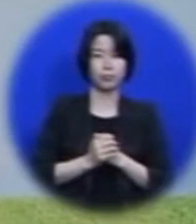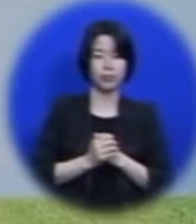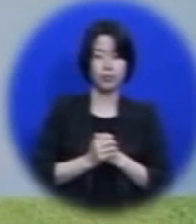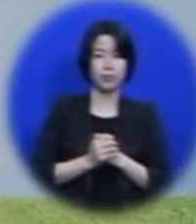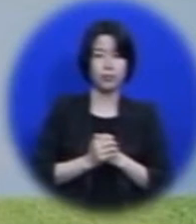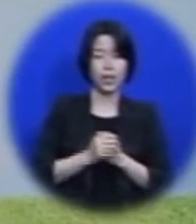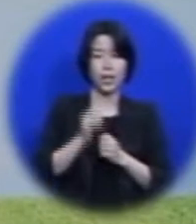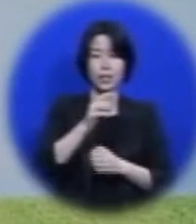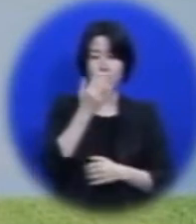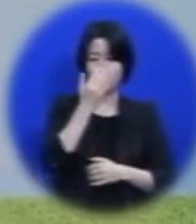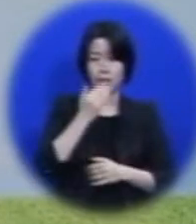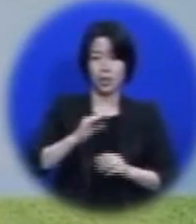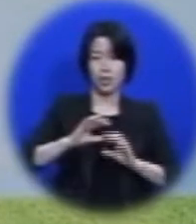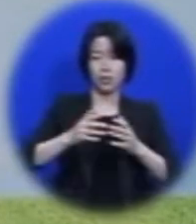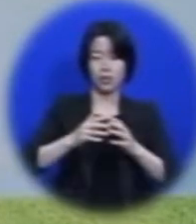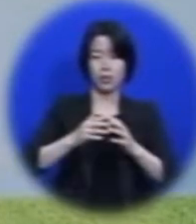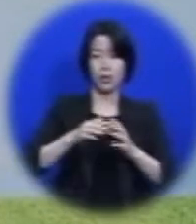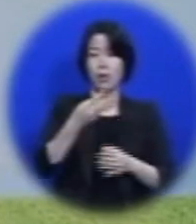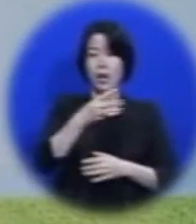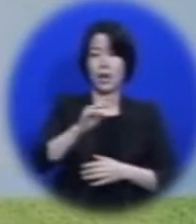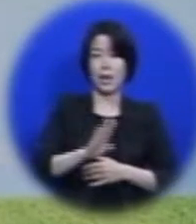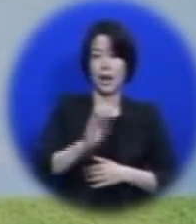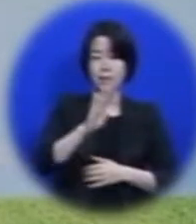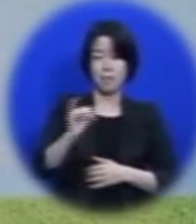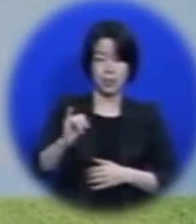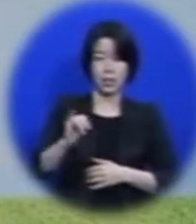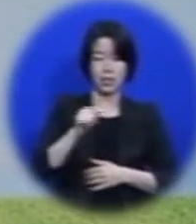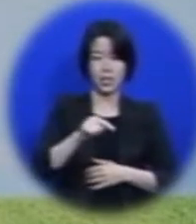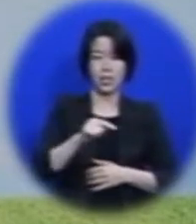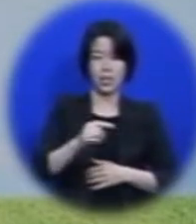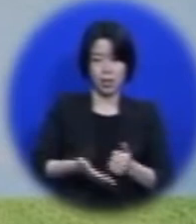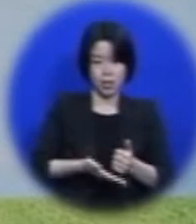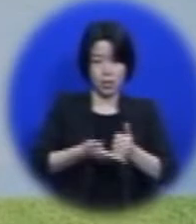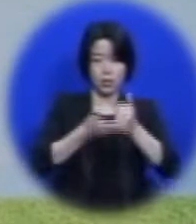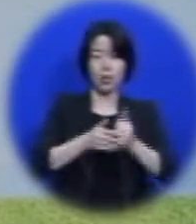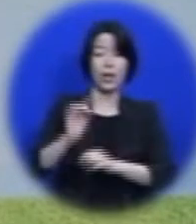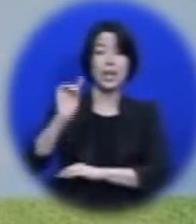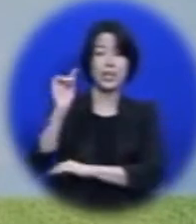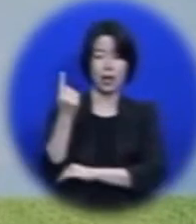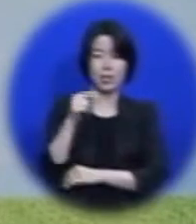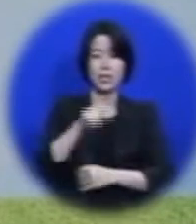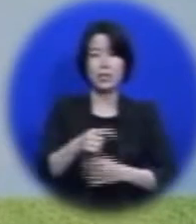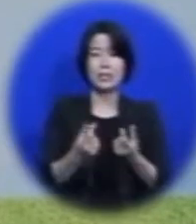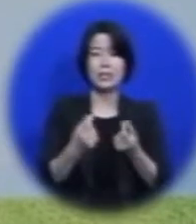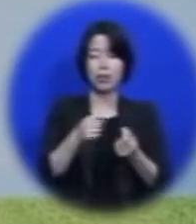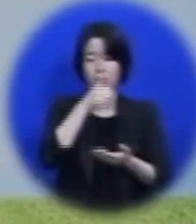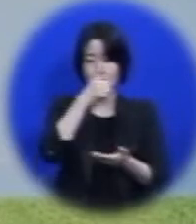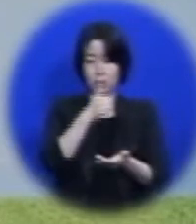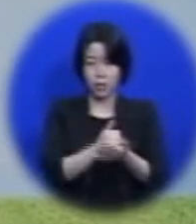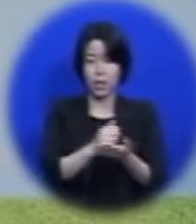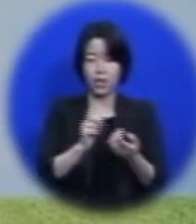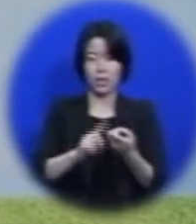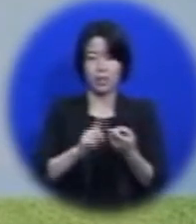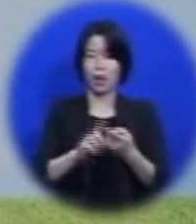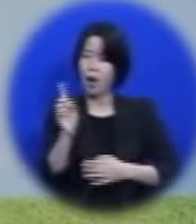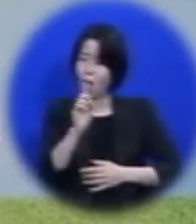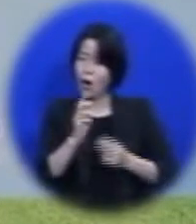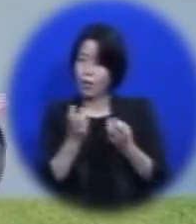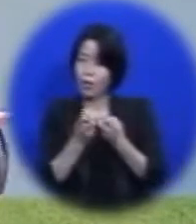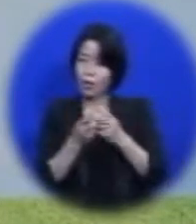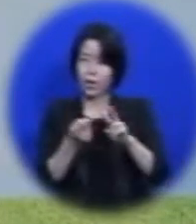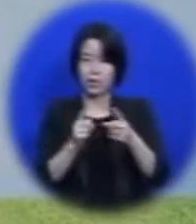겁니다. 그 유대교 랍비들은 이 정말 존경스러운 다윗이 그런 죄를 지었다는 것에 대해서 어떻든지